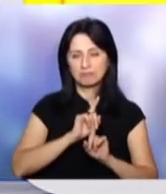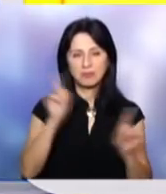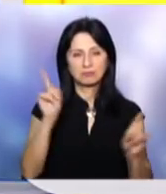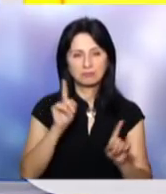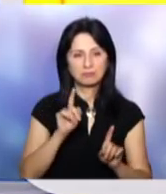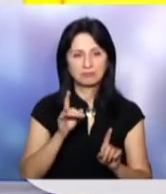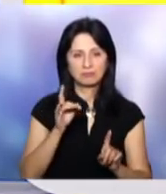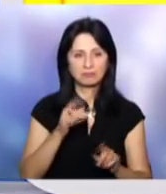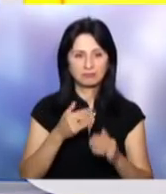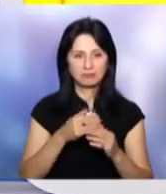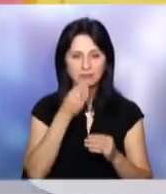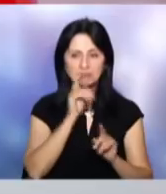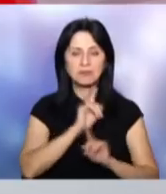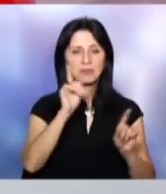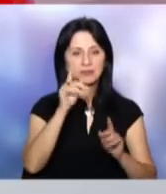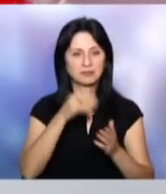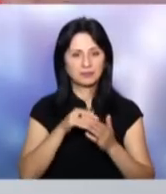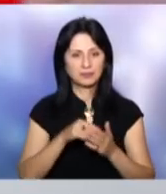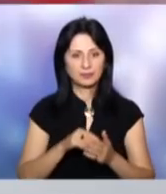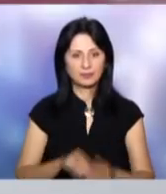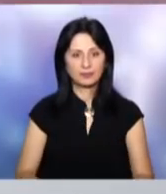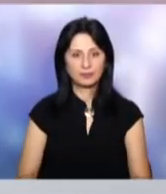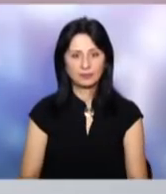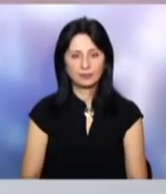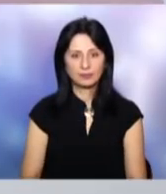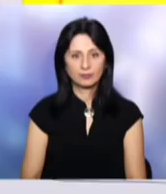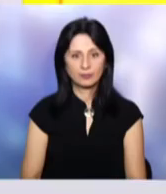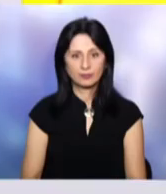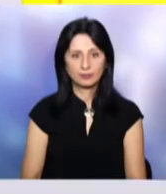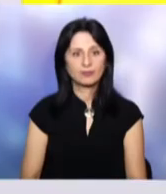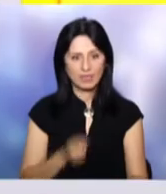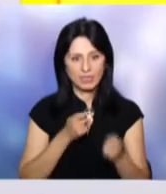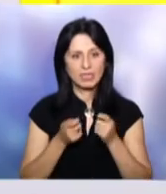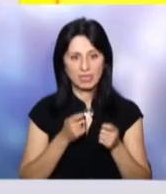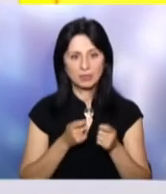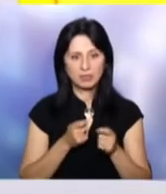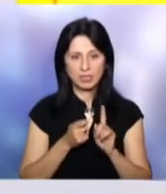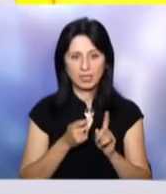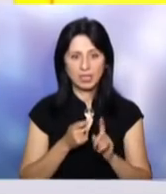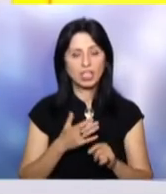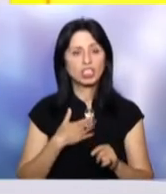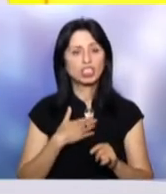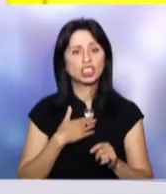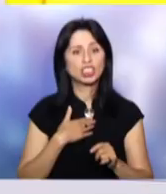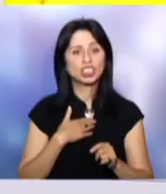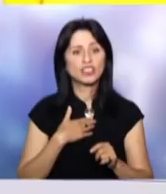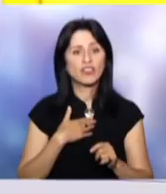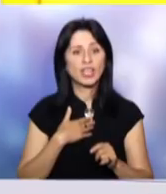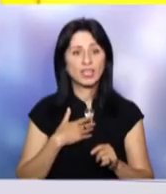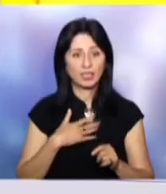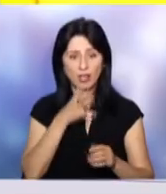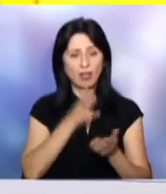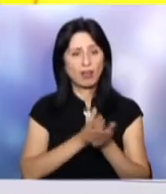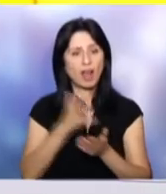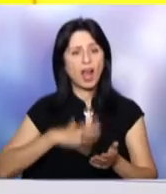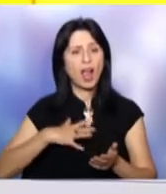უფრო მეტად ეგზოტიკური პროდუქტები და აქ გვჭირდება სიფრთხილე. იმიტომ რომ ჩვენი ფერმენტული სისტემა, რომელიც 1000